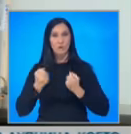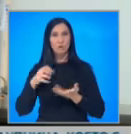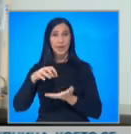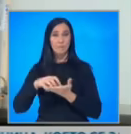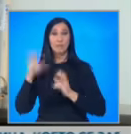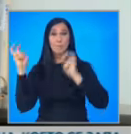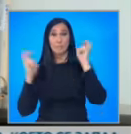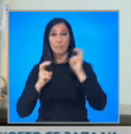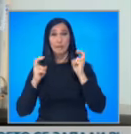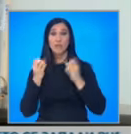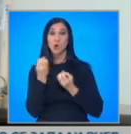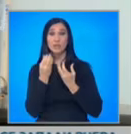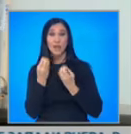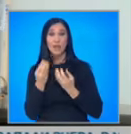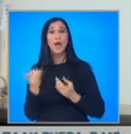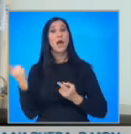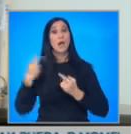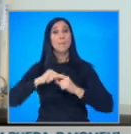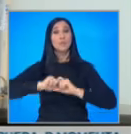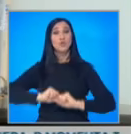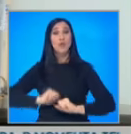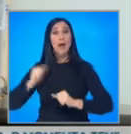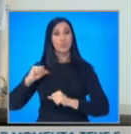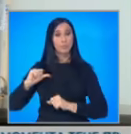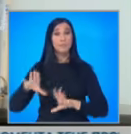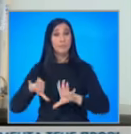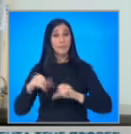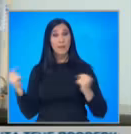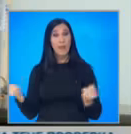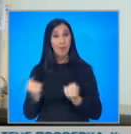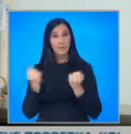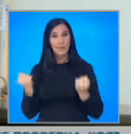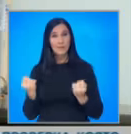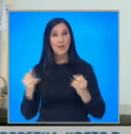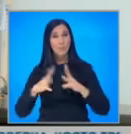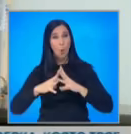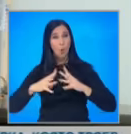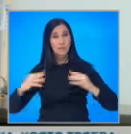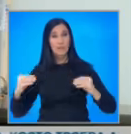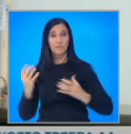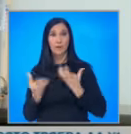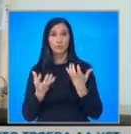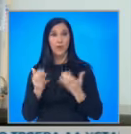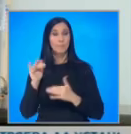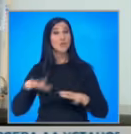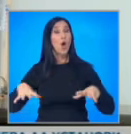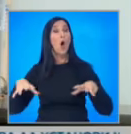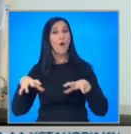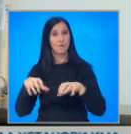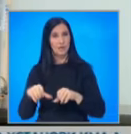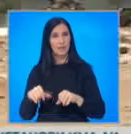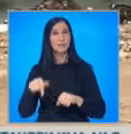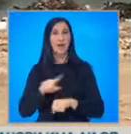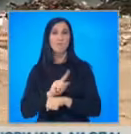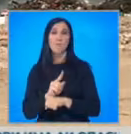на предприятието по зареняване към община Дупница предприеха действия по гасене на пожара и беше овладян, но сега